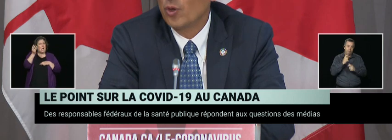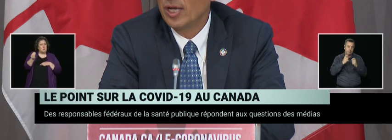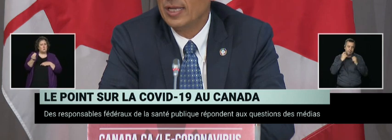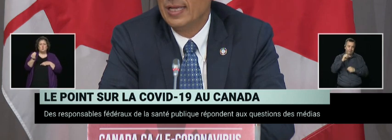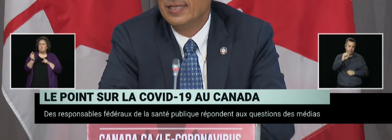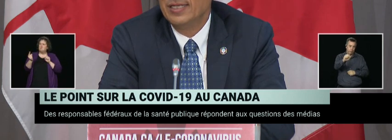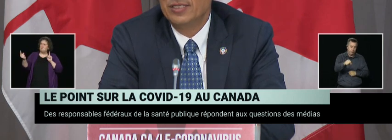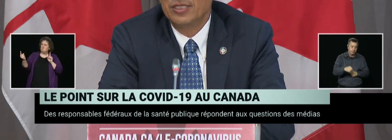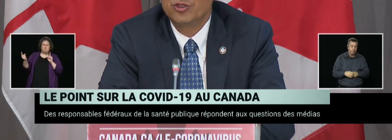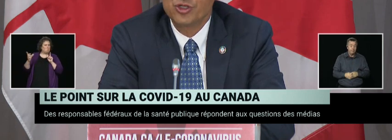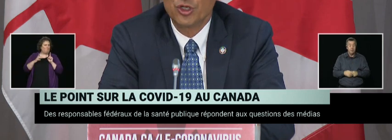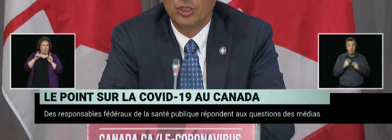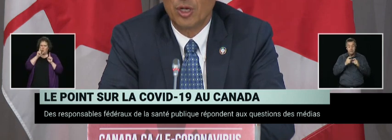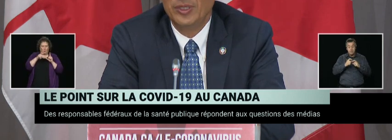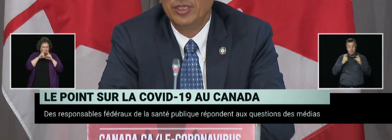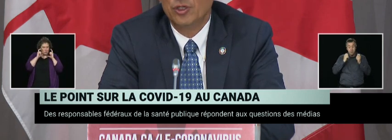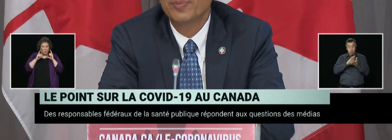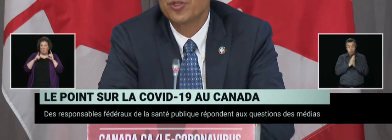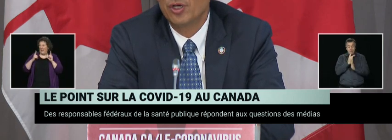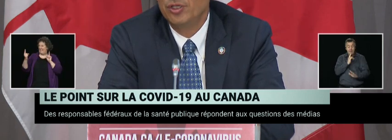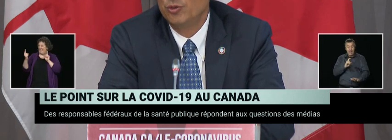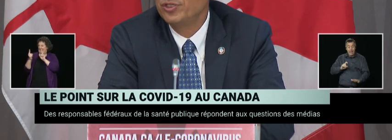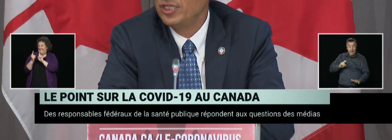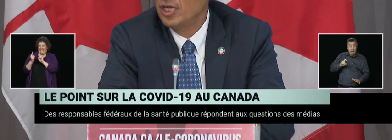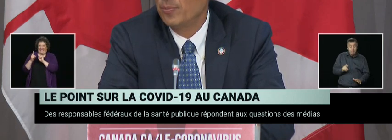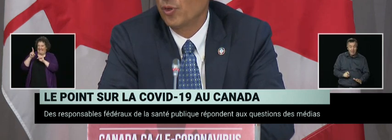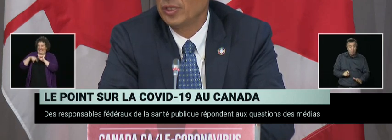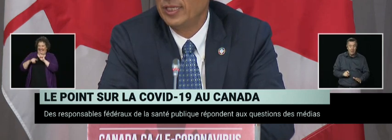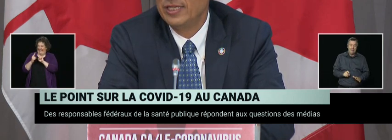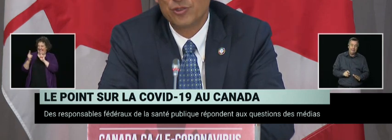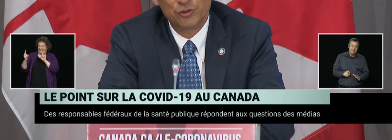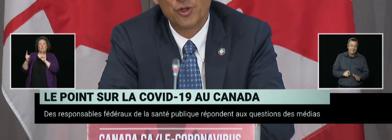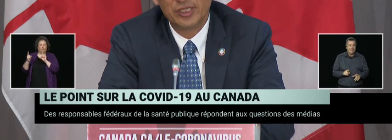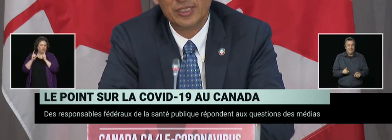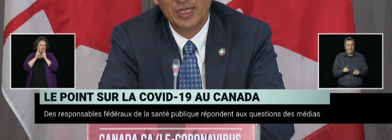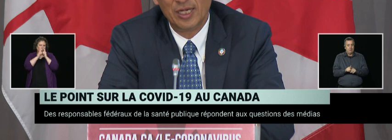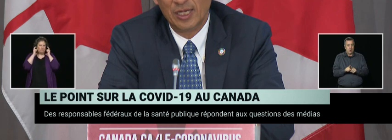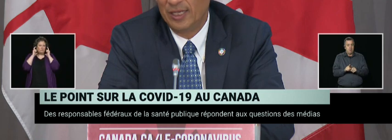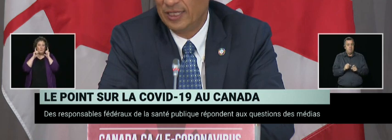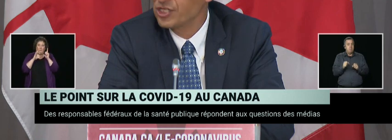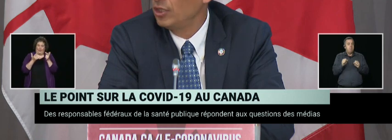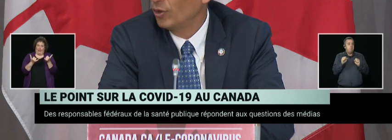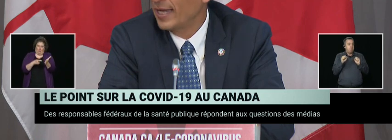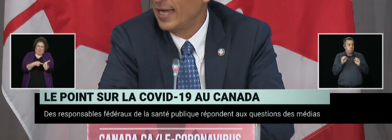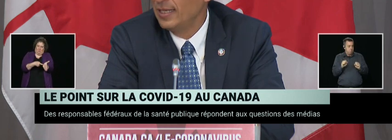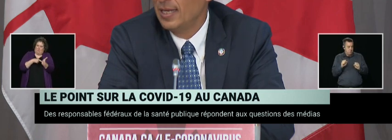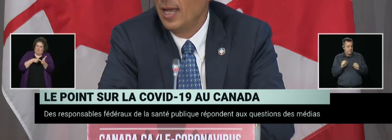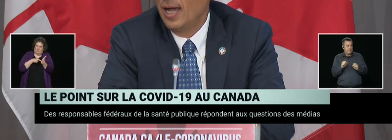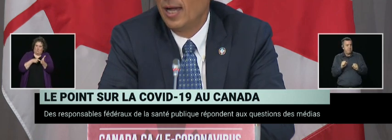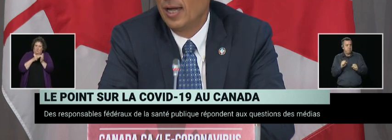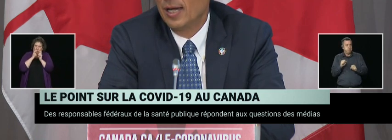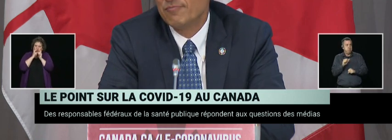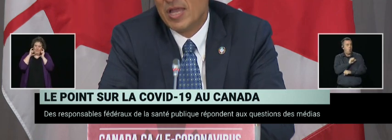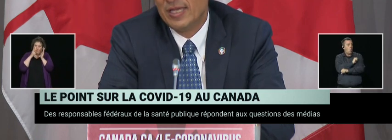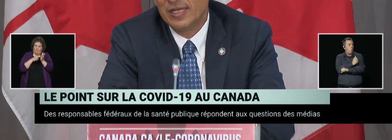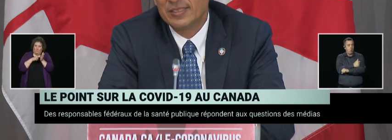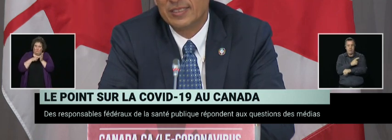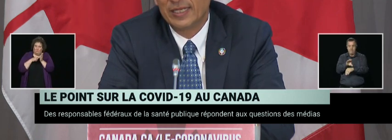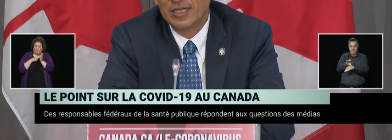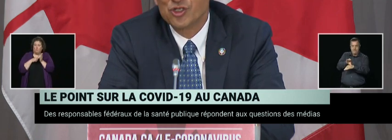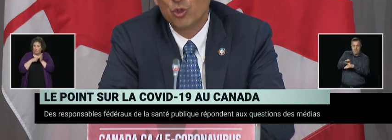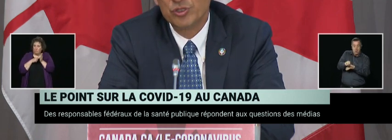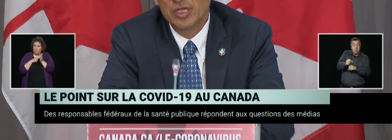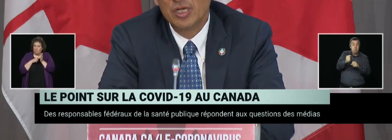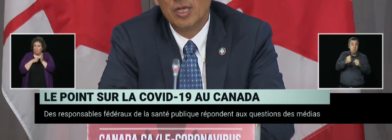obligatoire, c'est toujours, comme on dit, une option, un outil pour les autorités à l'échelle locale. Mais